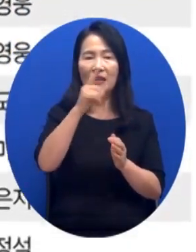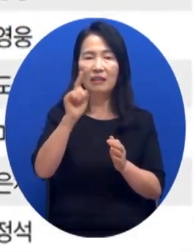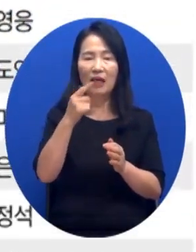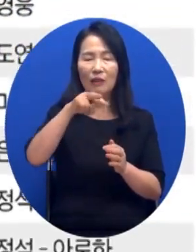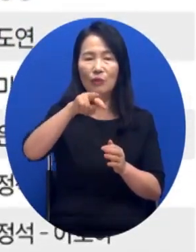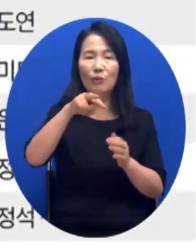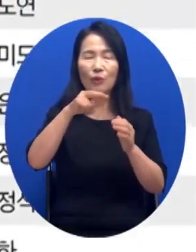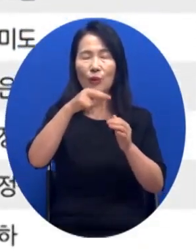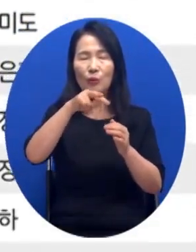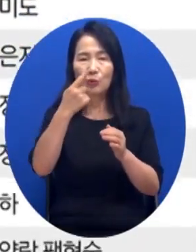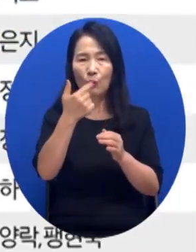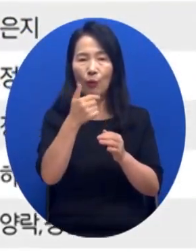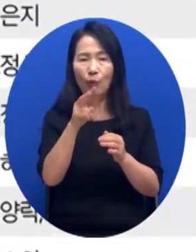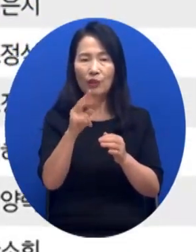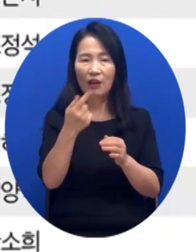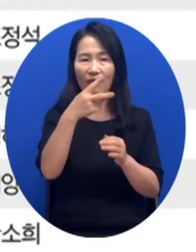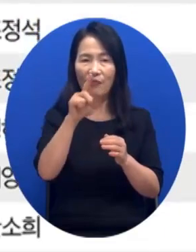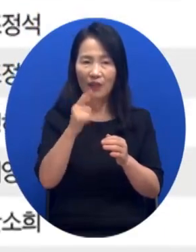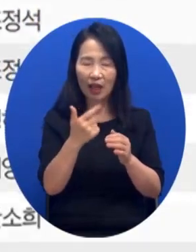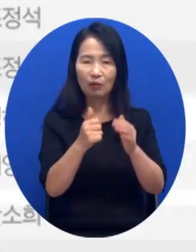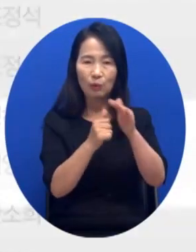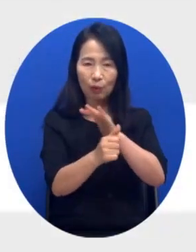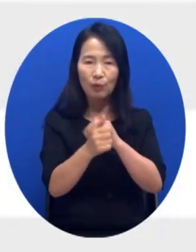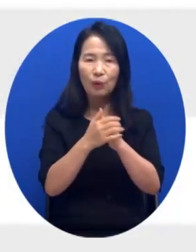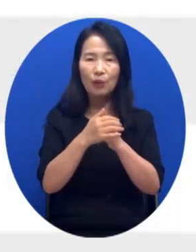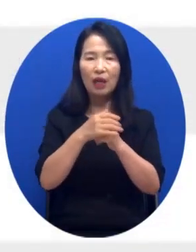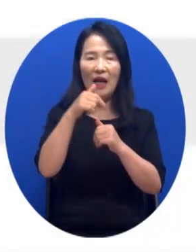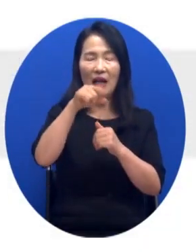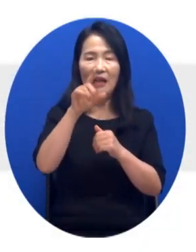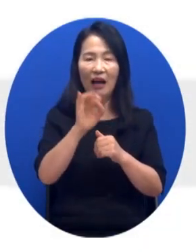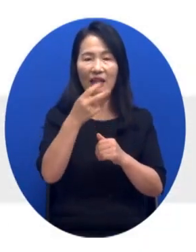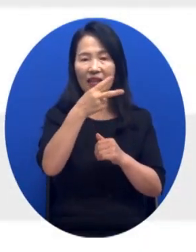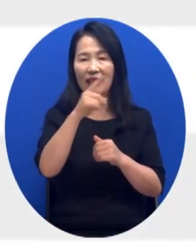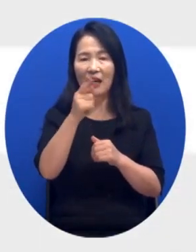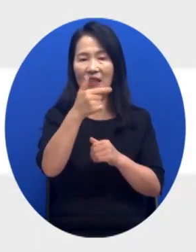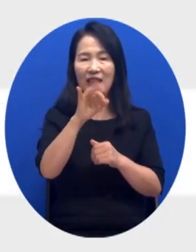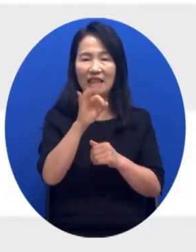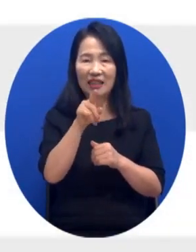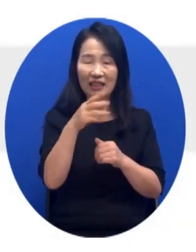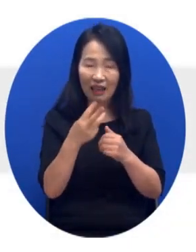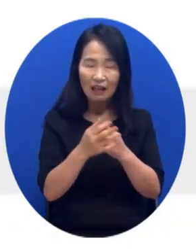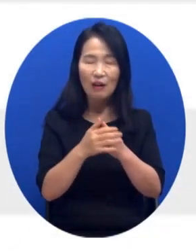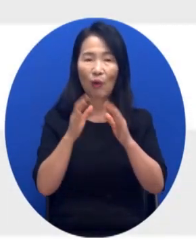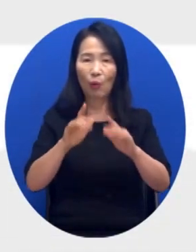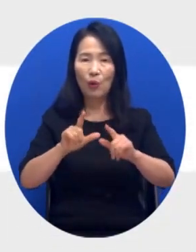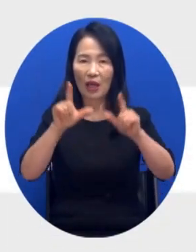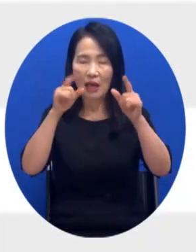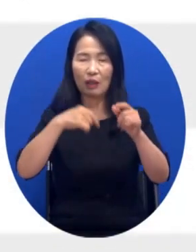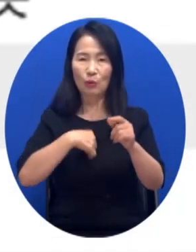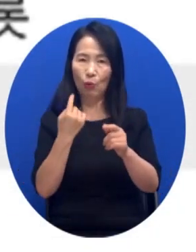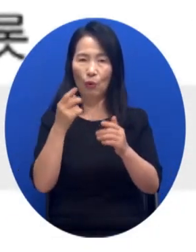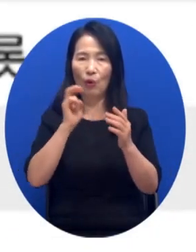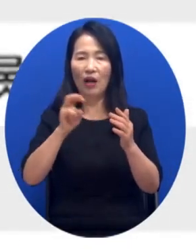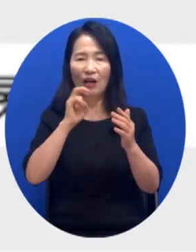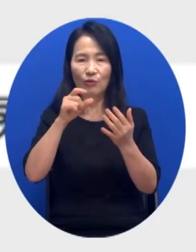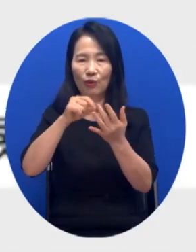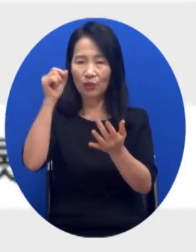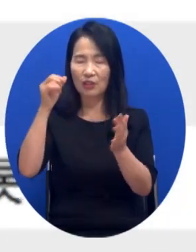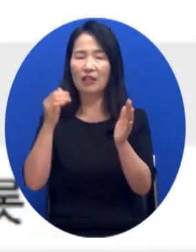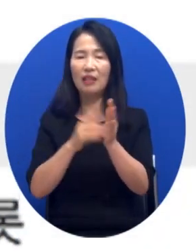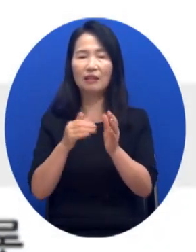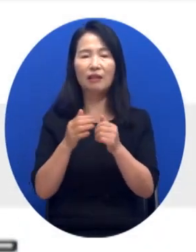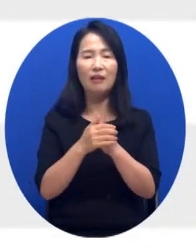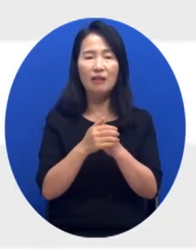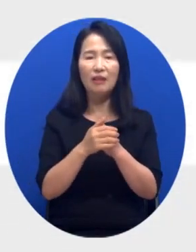가수 강다니엘을 각각 2020 올해의 남자 아이돌, 남자 솔로 가수로 선정했습니다.